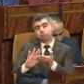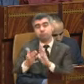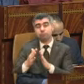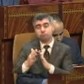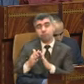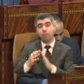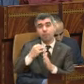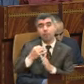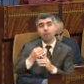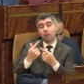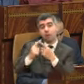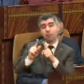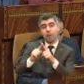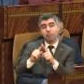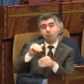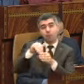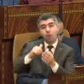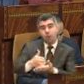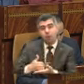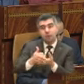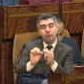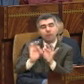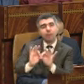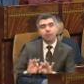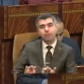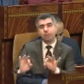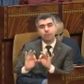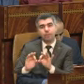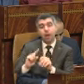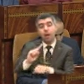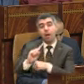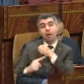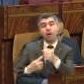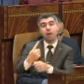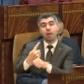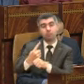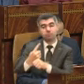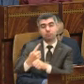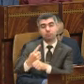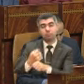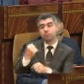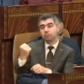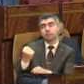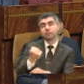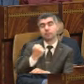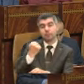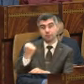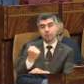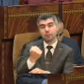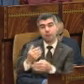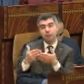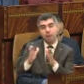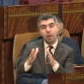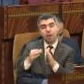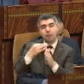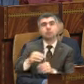الوطني لتمويل الطرق، مثلا جماعة مكارطو أكثر من سنة وهي كتسنى فهاد اكثر من سنويه كتسناو الافراج على هذه